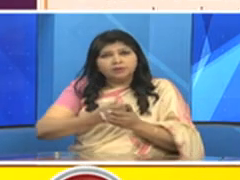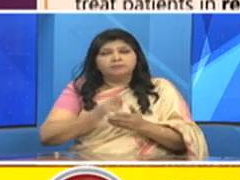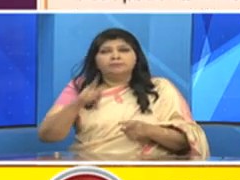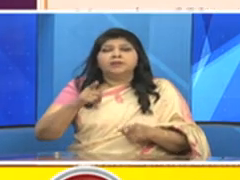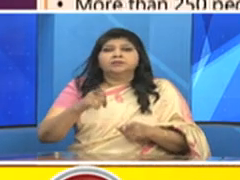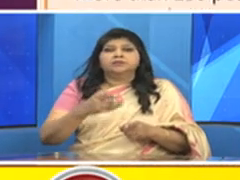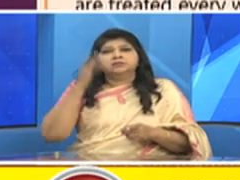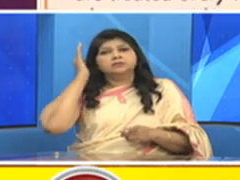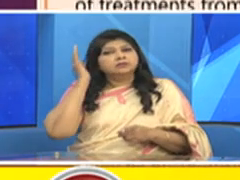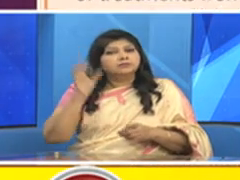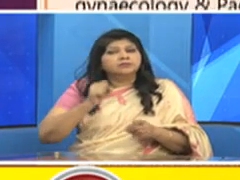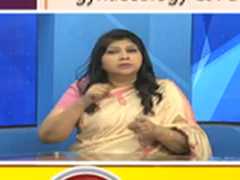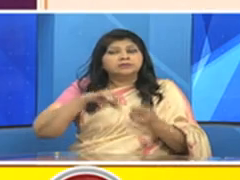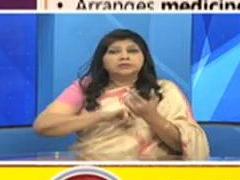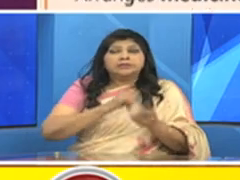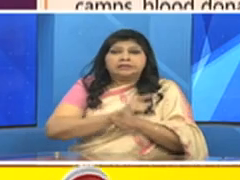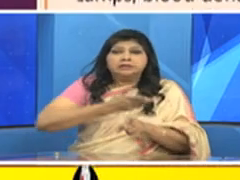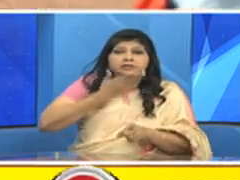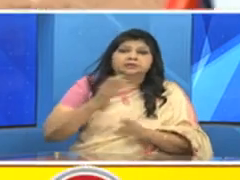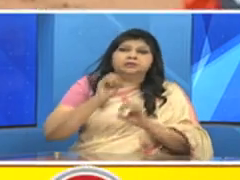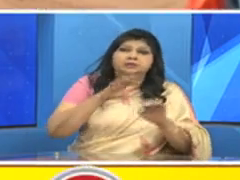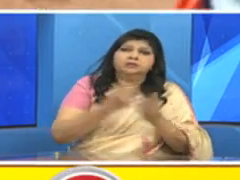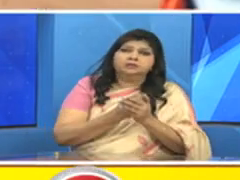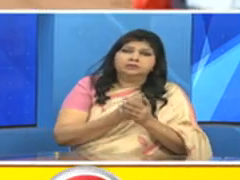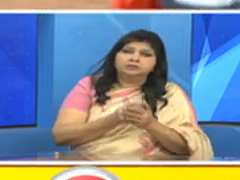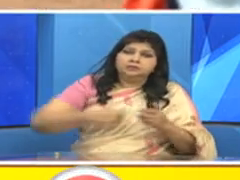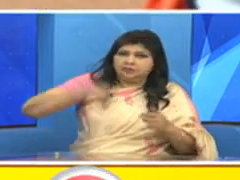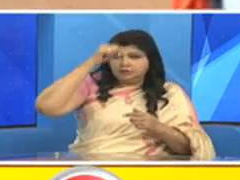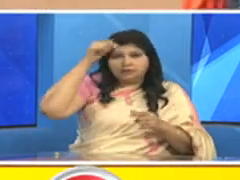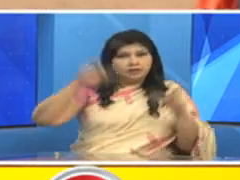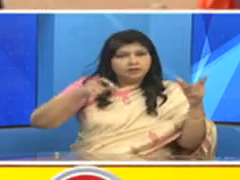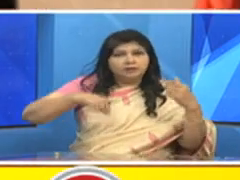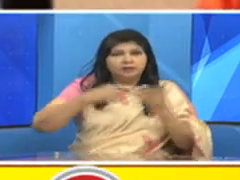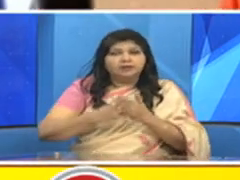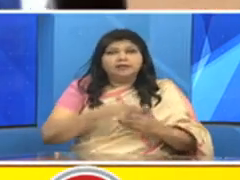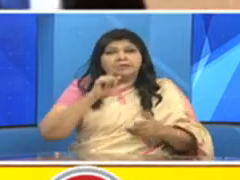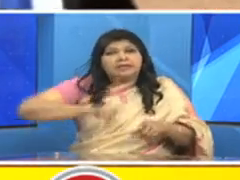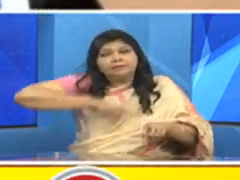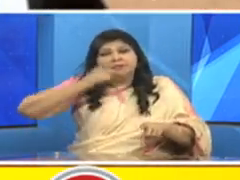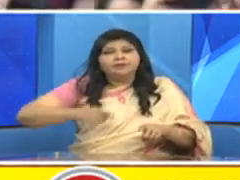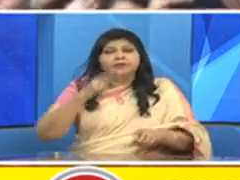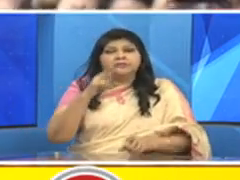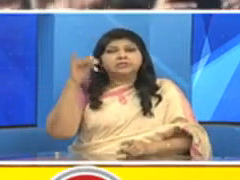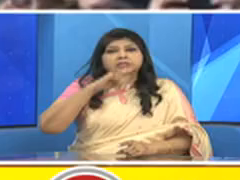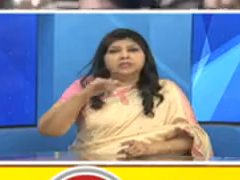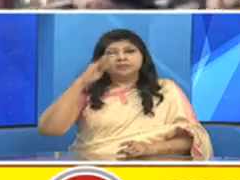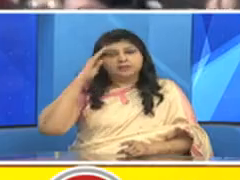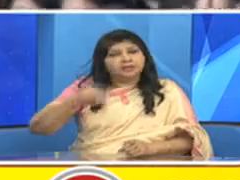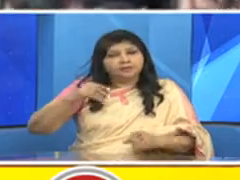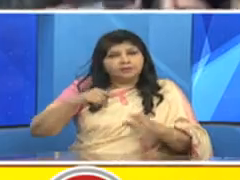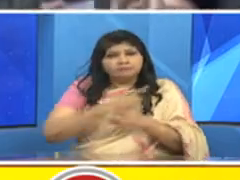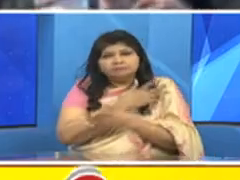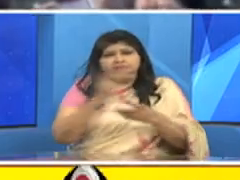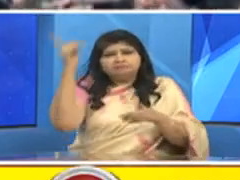समाज को सही मायने में प्रेरित करेंगी। मेरे प्यारे देशवासियों, फिर एक बार गणतंत्र पर्व की अनेक